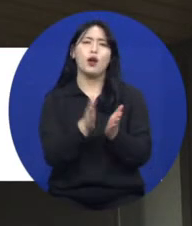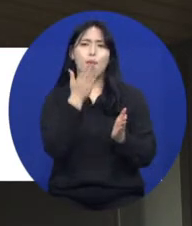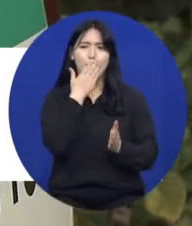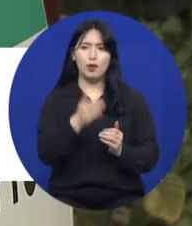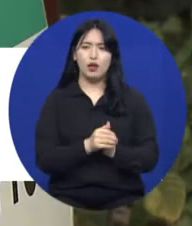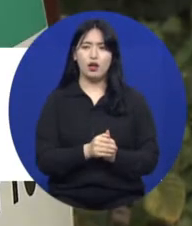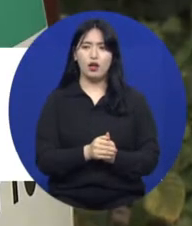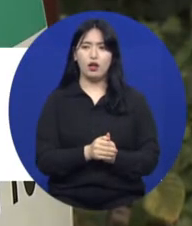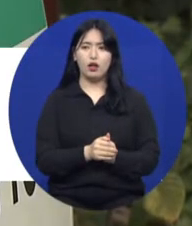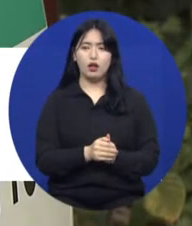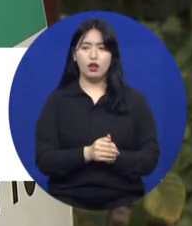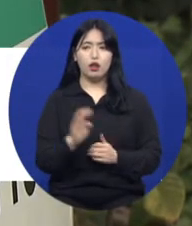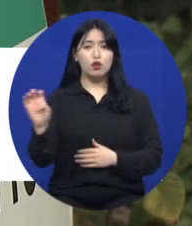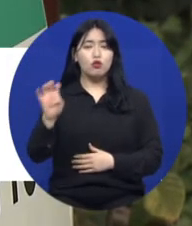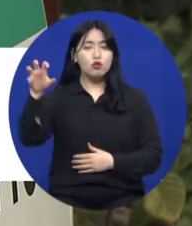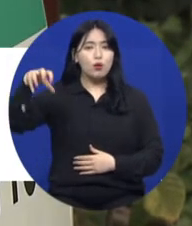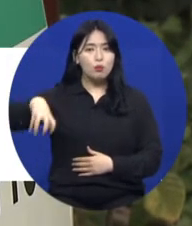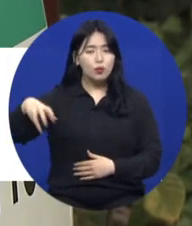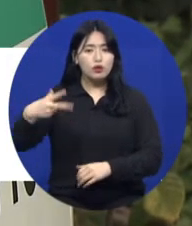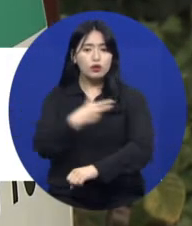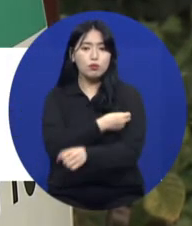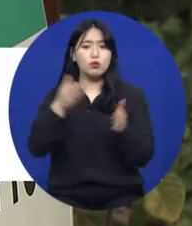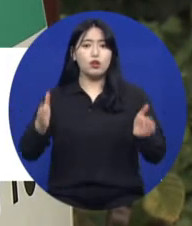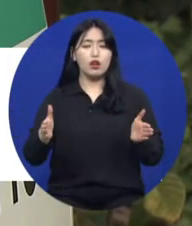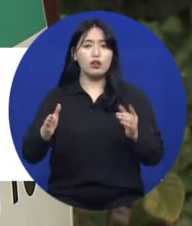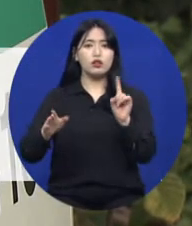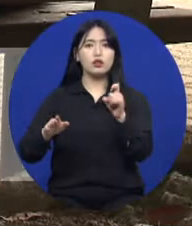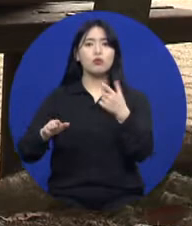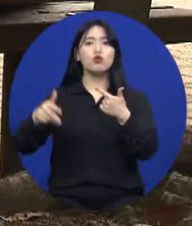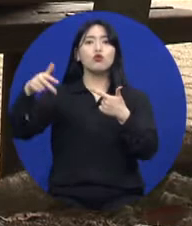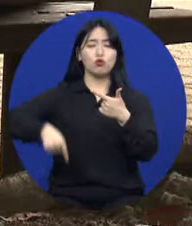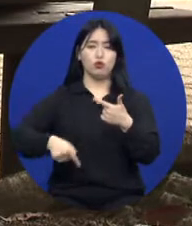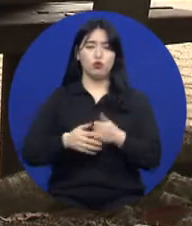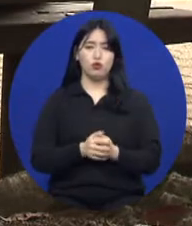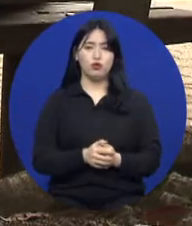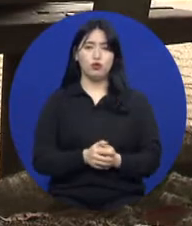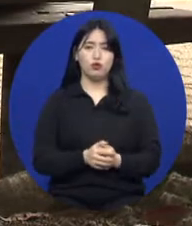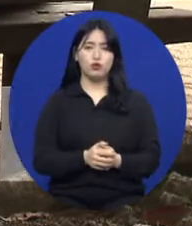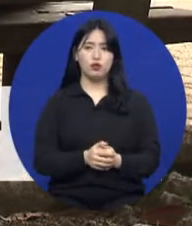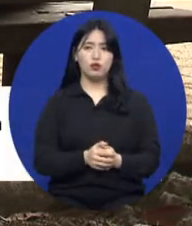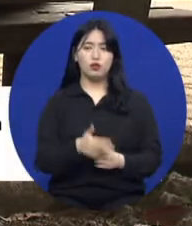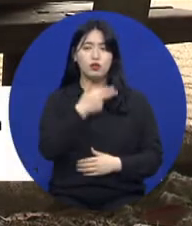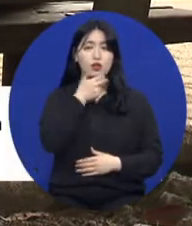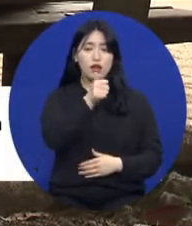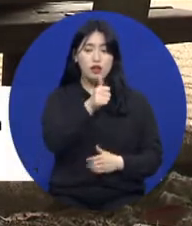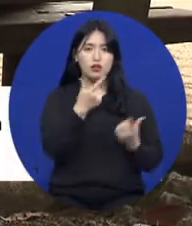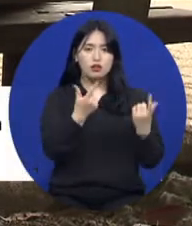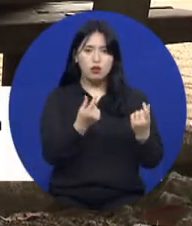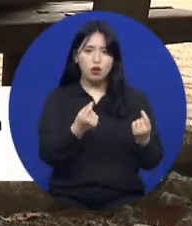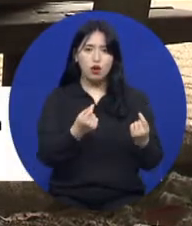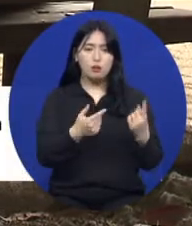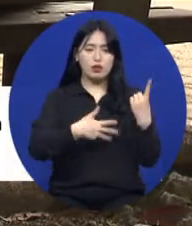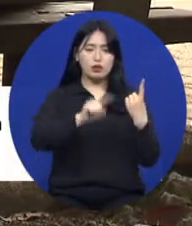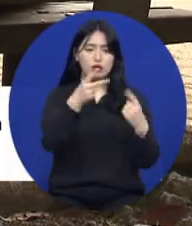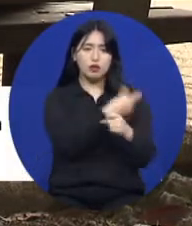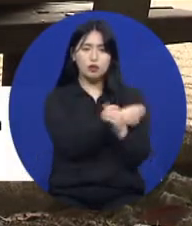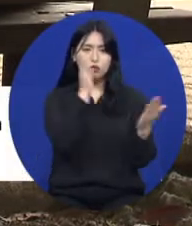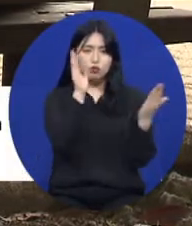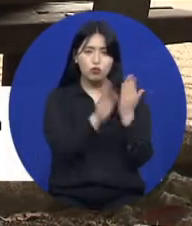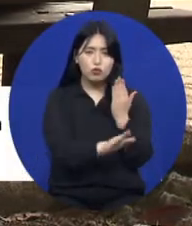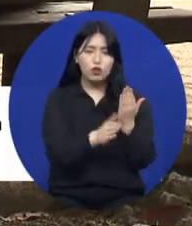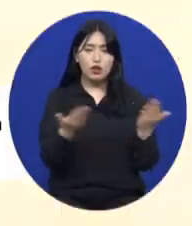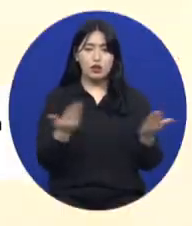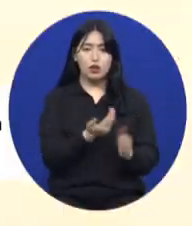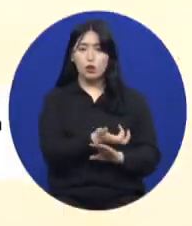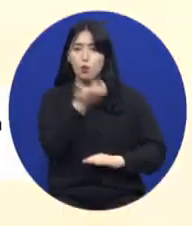가능해가지고 유럽 같은 데는 접종 간격이 16주예요. A씨처럼 1차 접종 이후